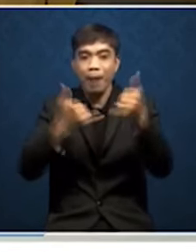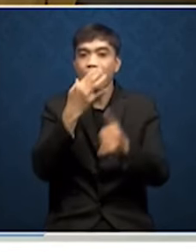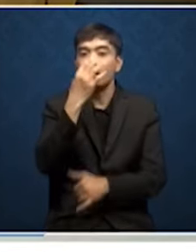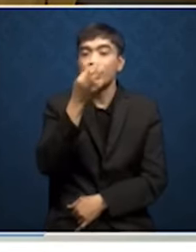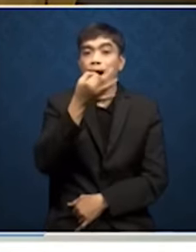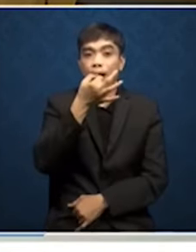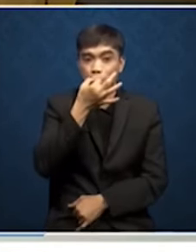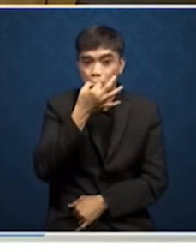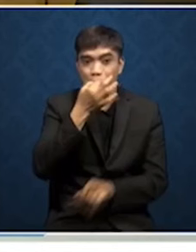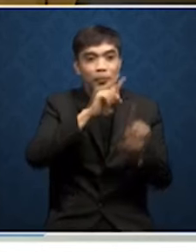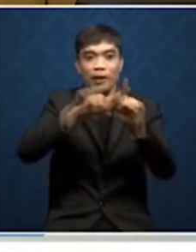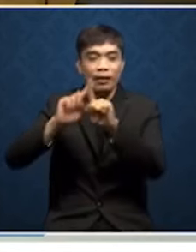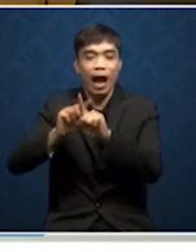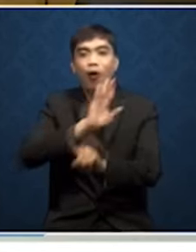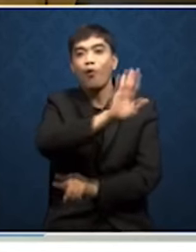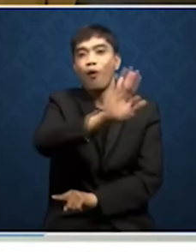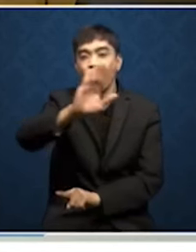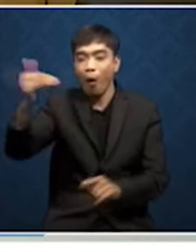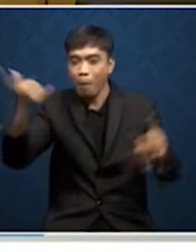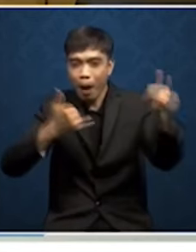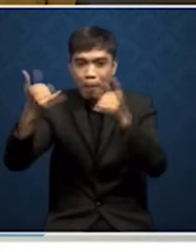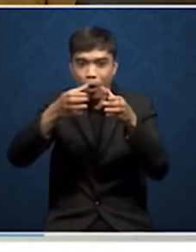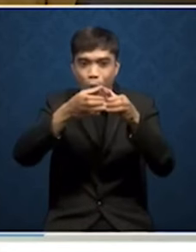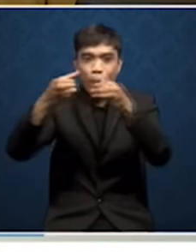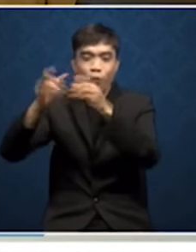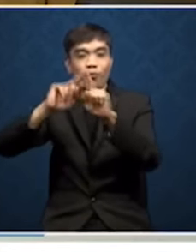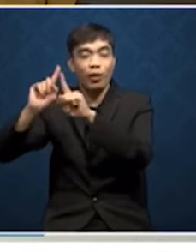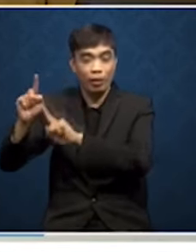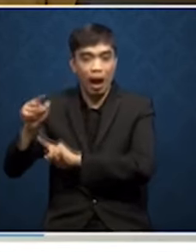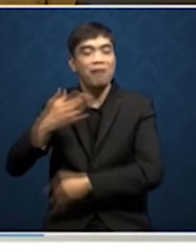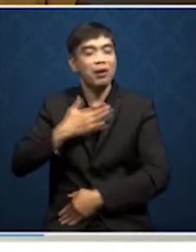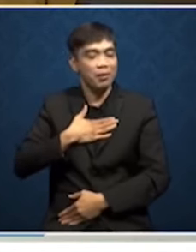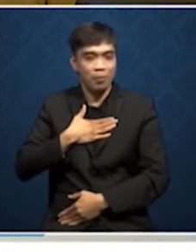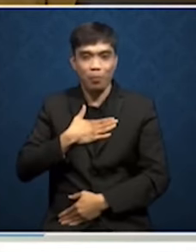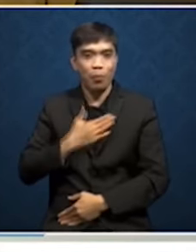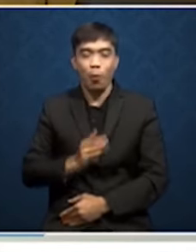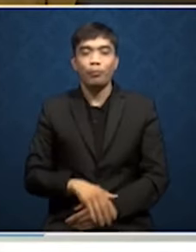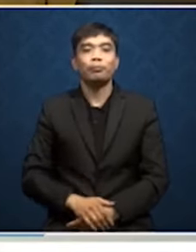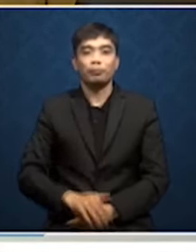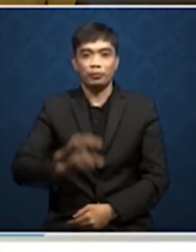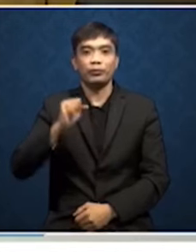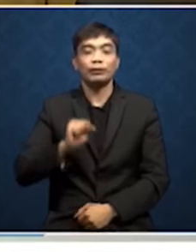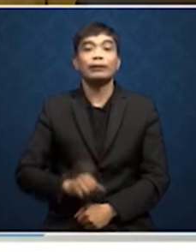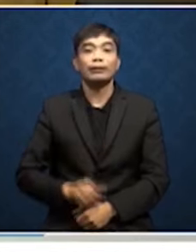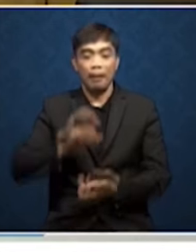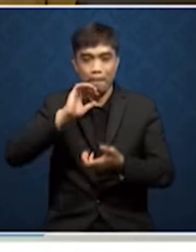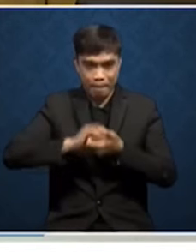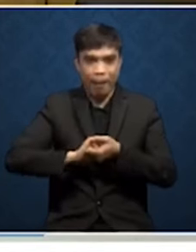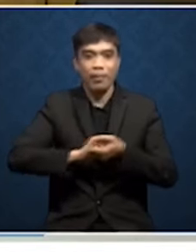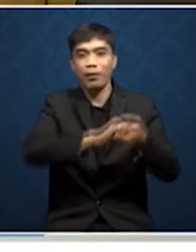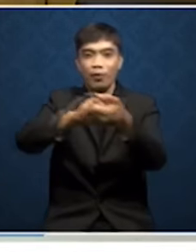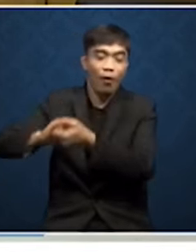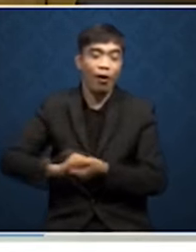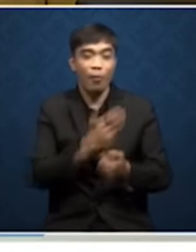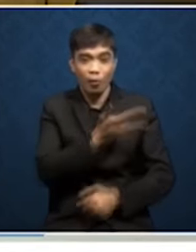ที่รัฐธรรมนูญกำหนดกระผมจะยึดมั่นในเกียรติของเพื่อนสมาชิกทุกท่านรับฟังความคิดเห็นของ